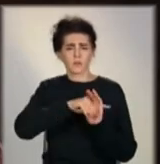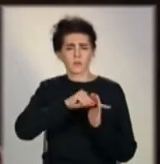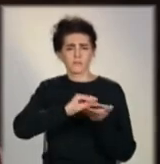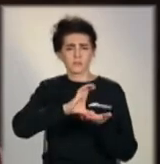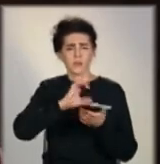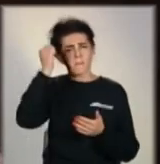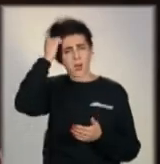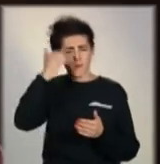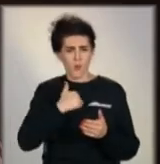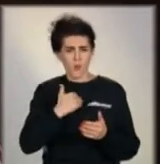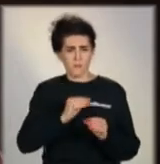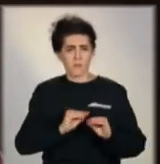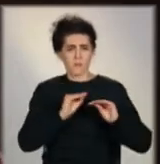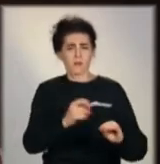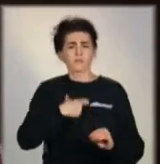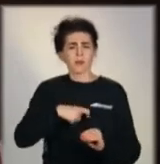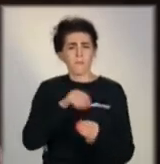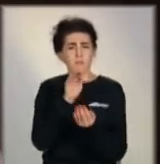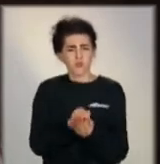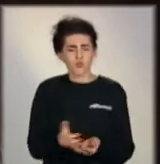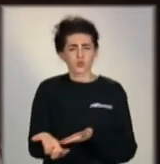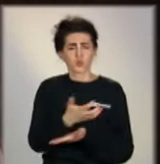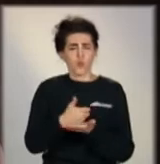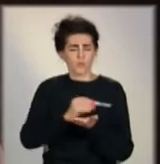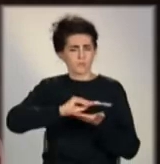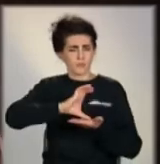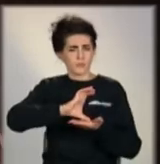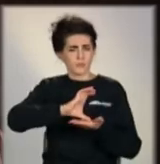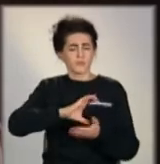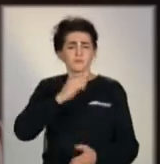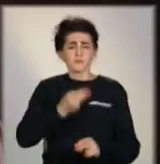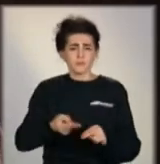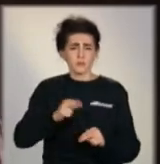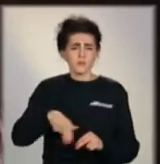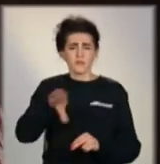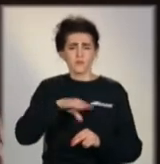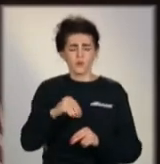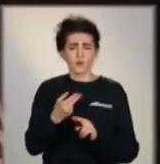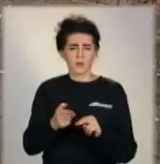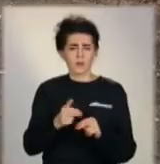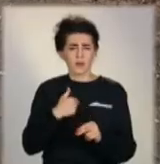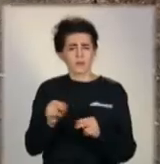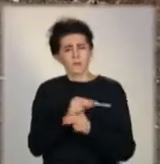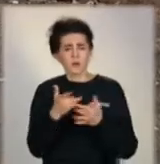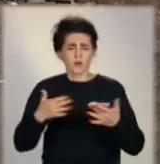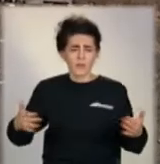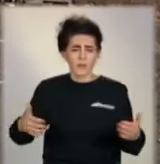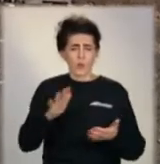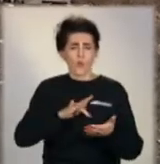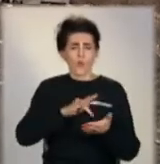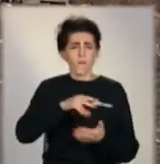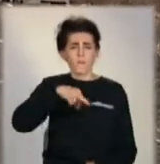збирала, собі на похорони збирала, на тут ремонт. У Покровську